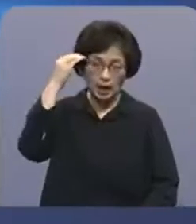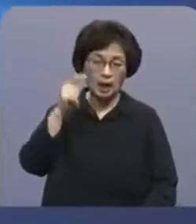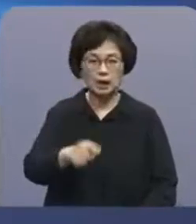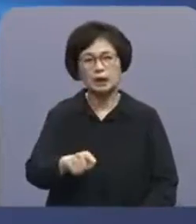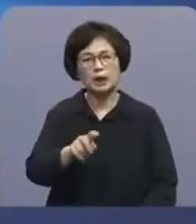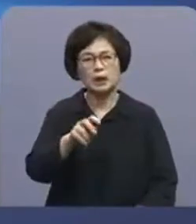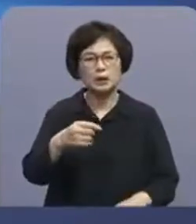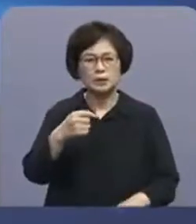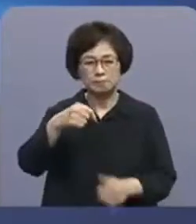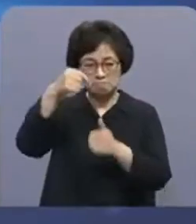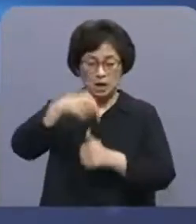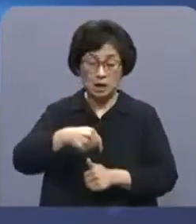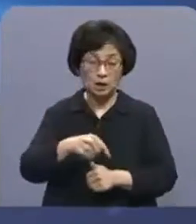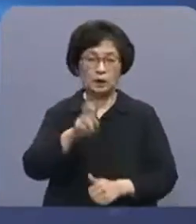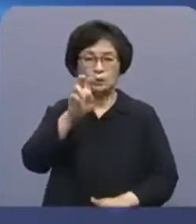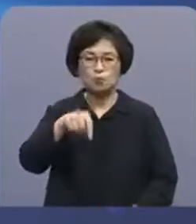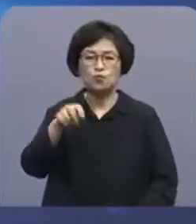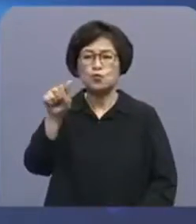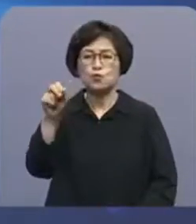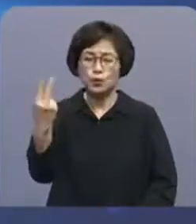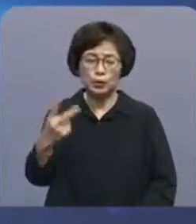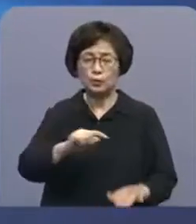무효라고 판단했습니다